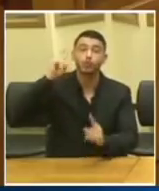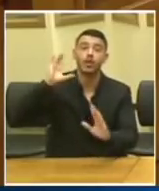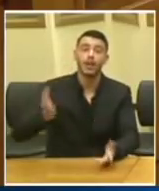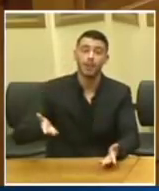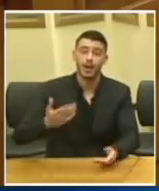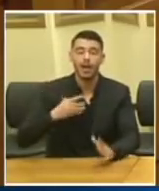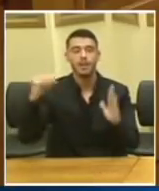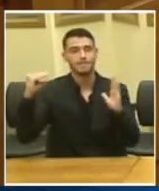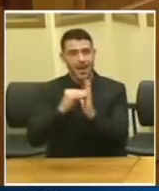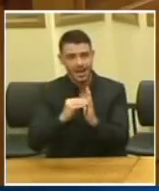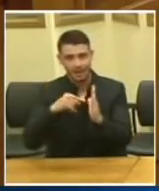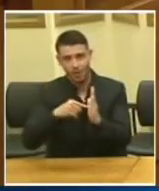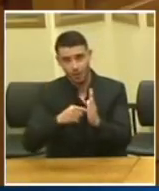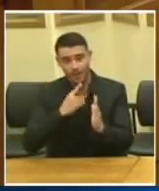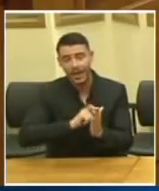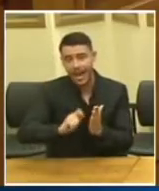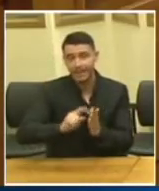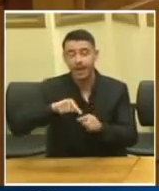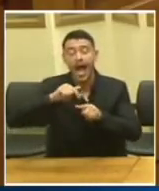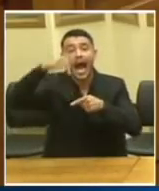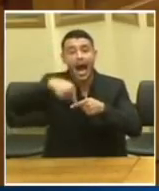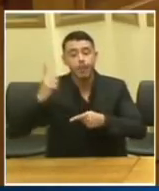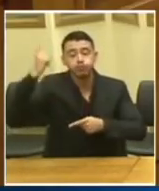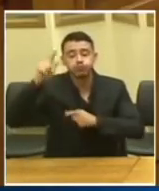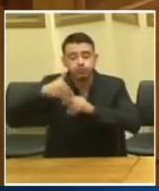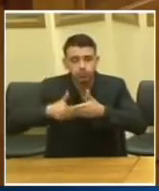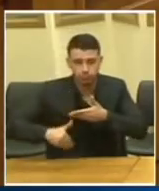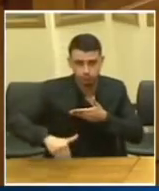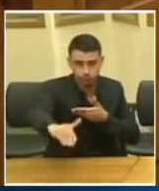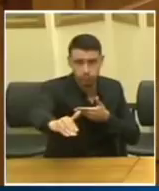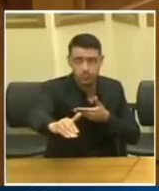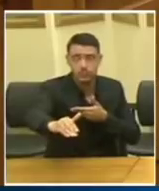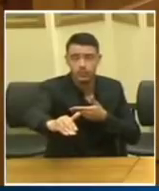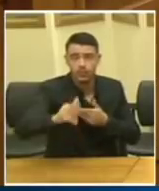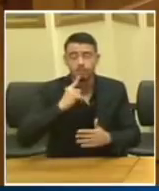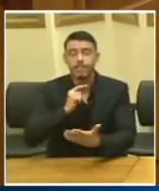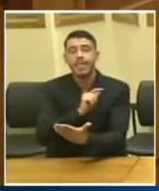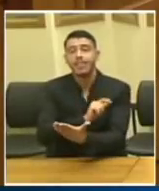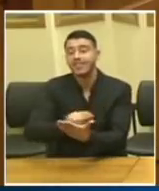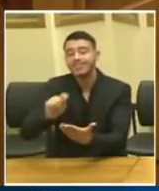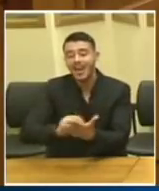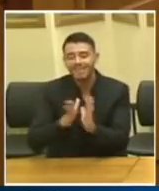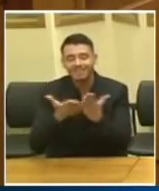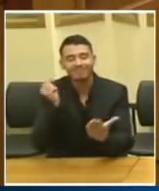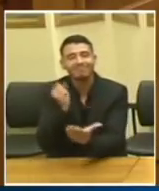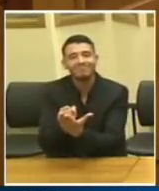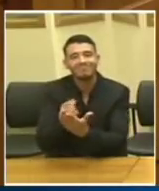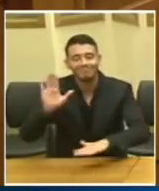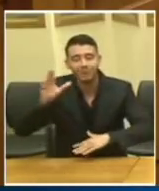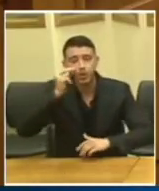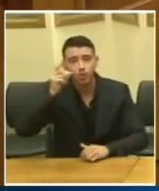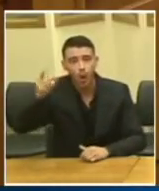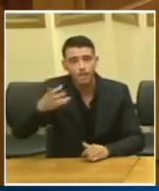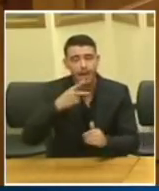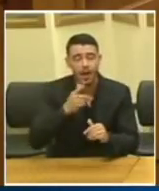1-3β, από εδώ και στο εξής, θα αναγράφεται στα ταξιδιωτικά έγγραφα, δίπλα στη